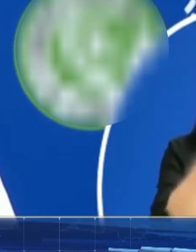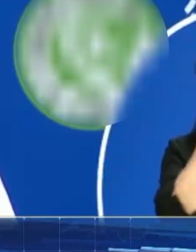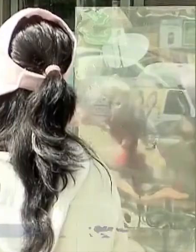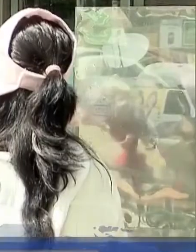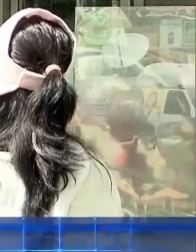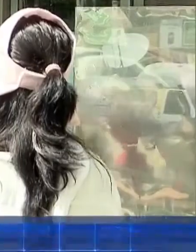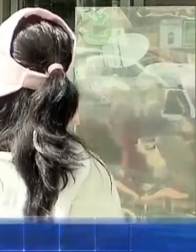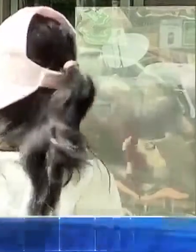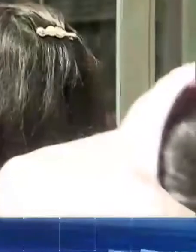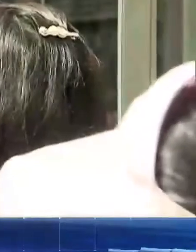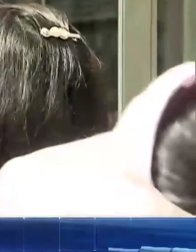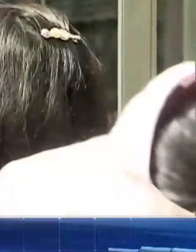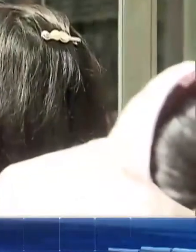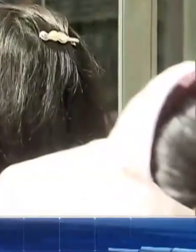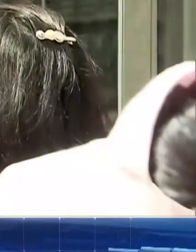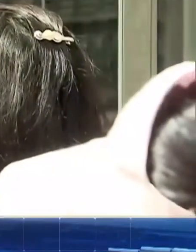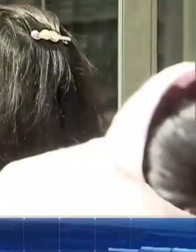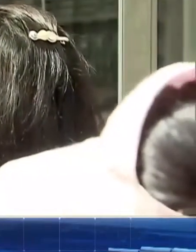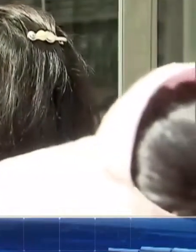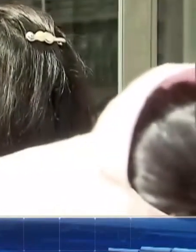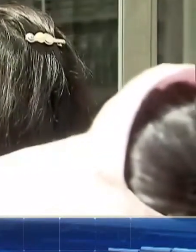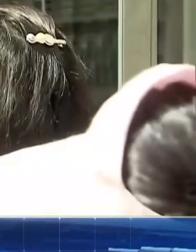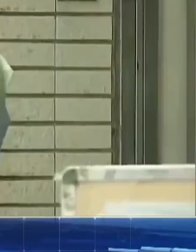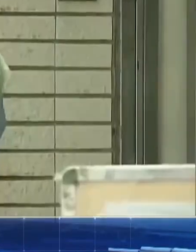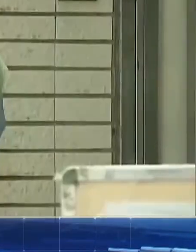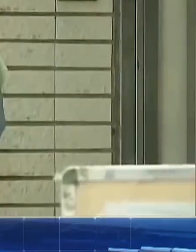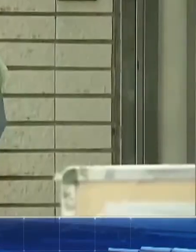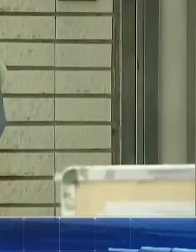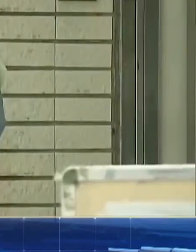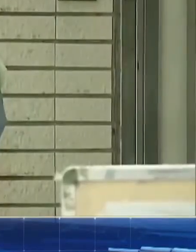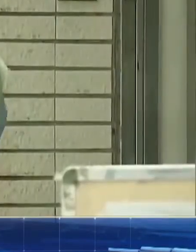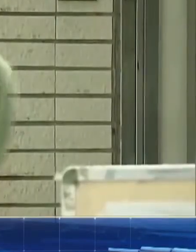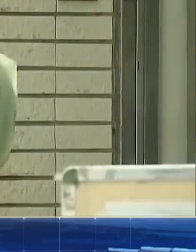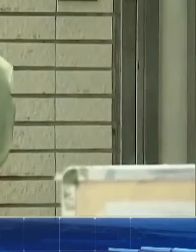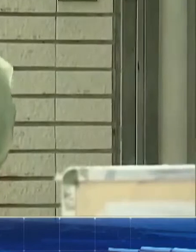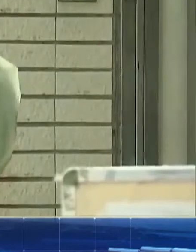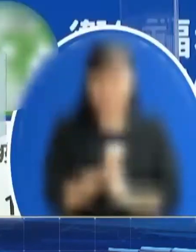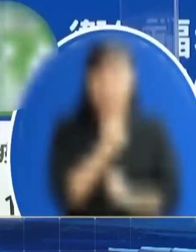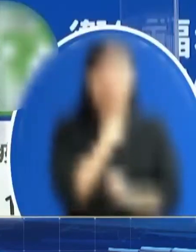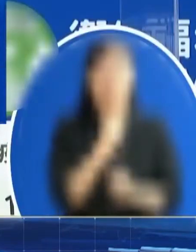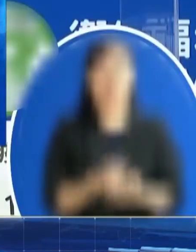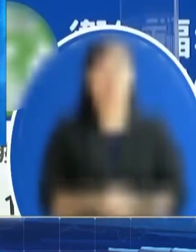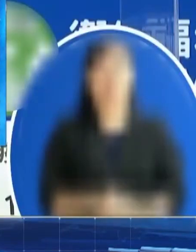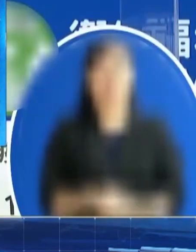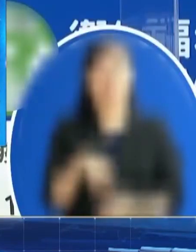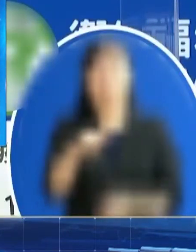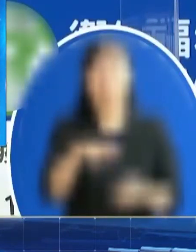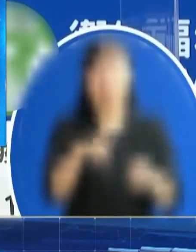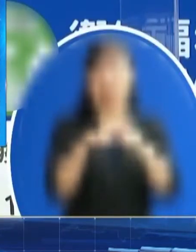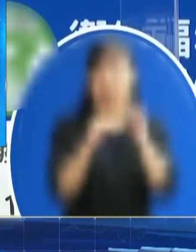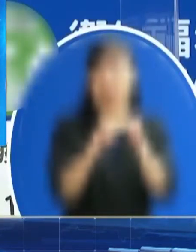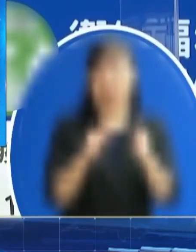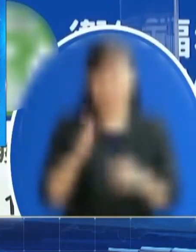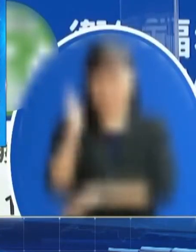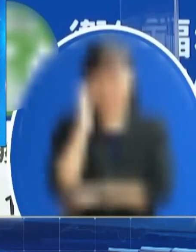案例。 外界担忧这些病例数的延迟公布可能会造成防疫空窗期， 人民跟政府一起合